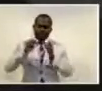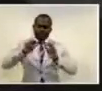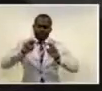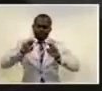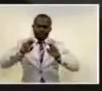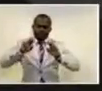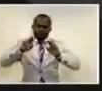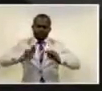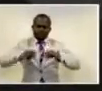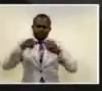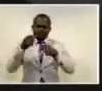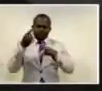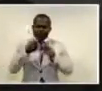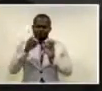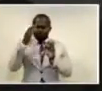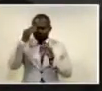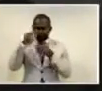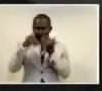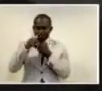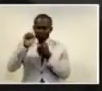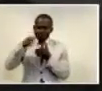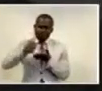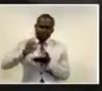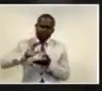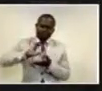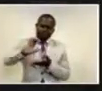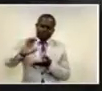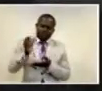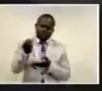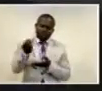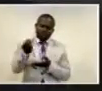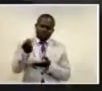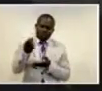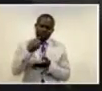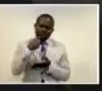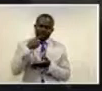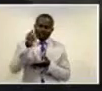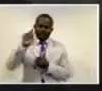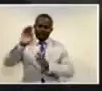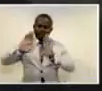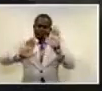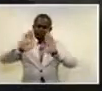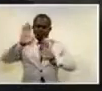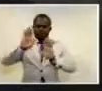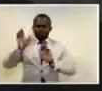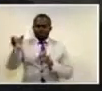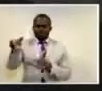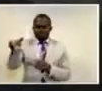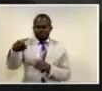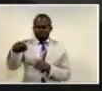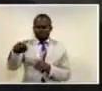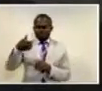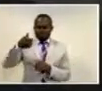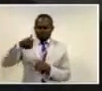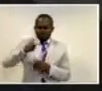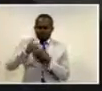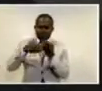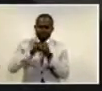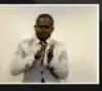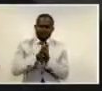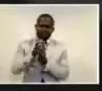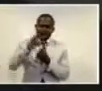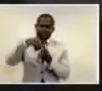ndetse twasinye n'amasezerano ariko kugira ngo tubahe amafaranga hari uruhare rwa koperative babanze